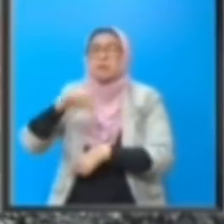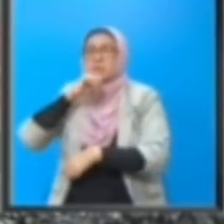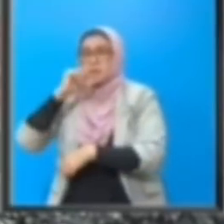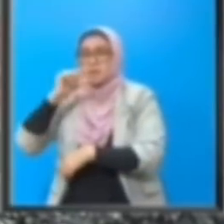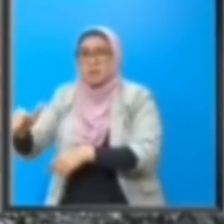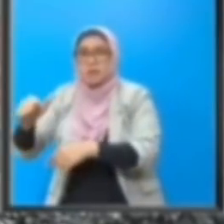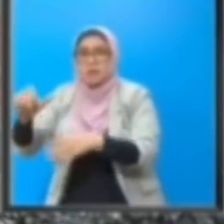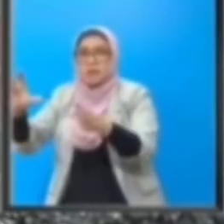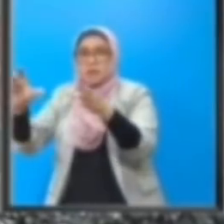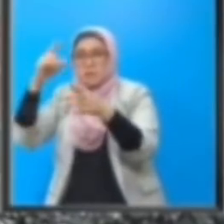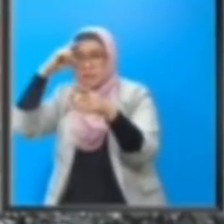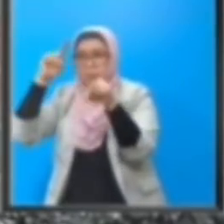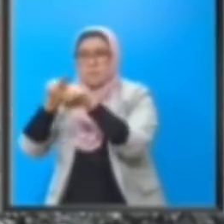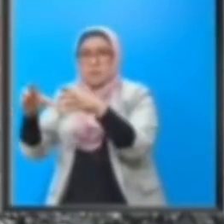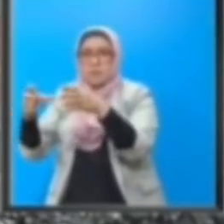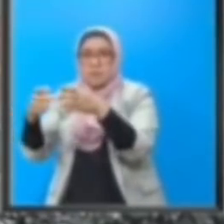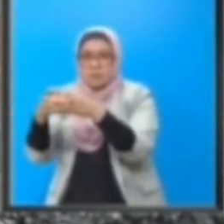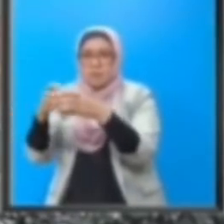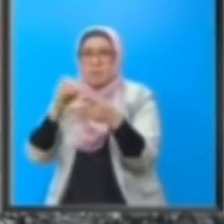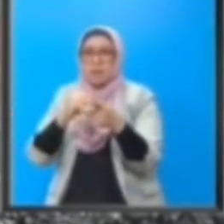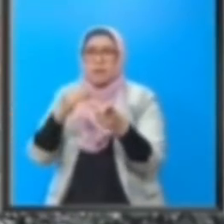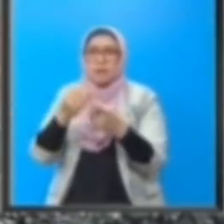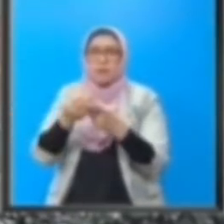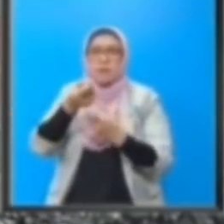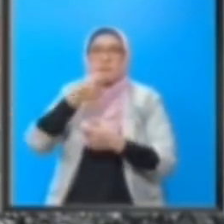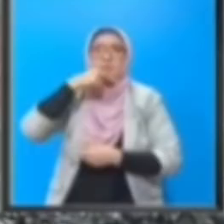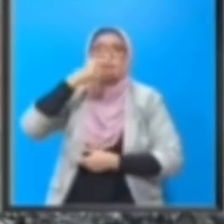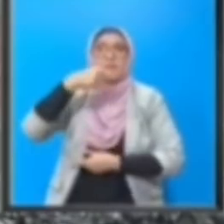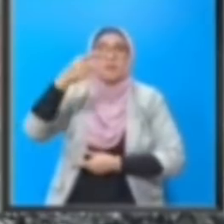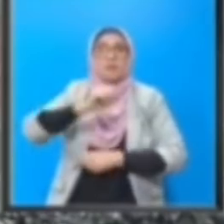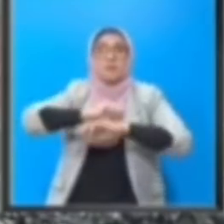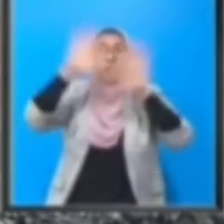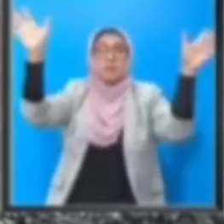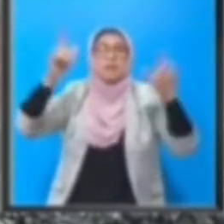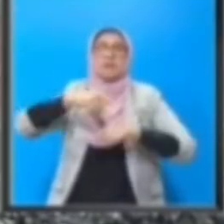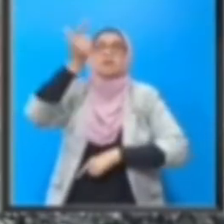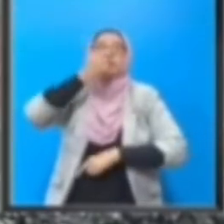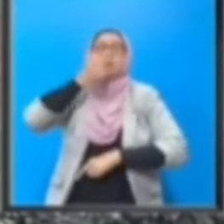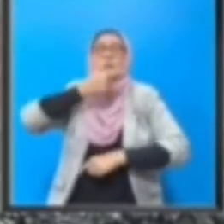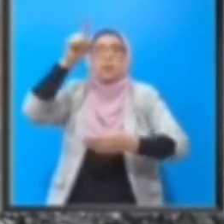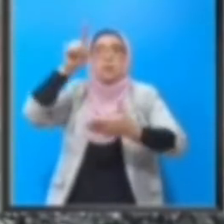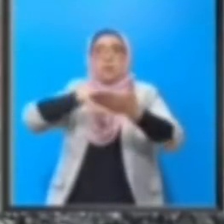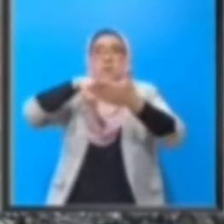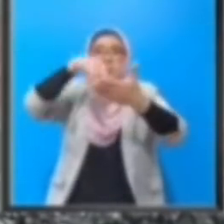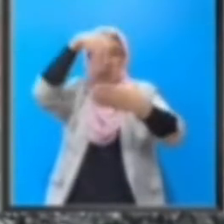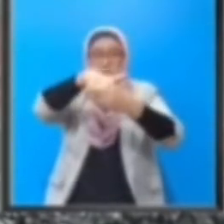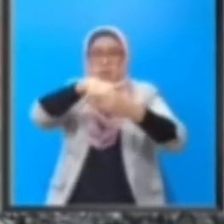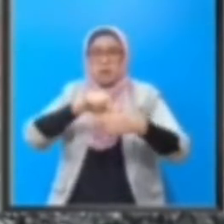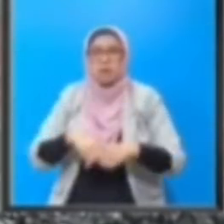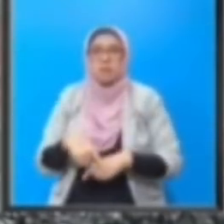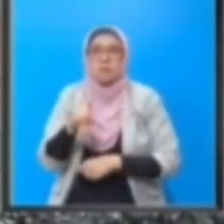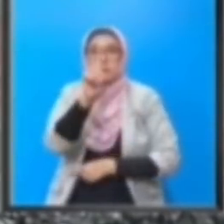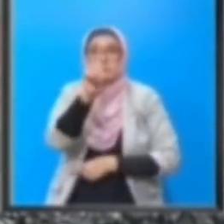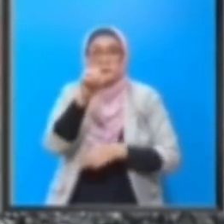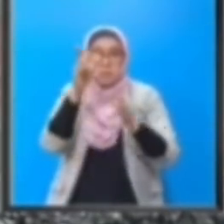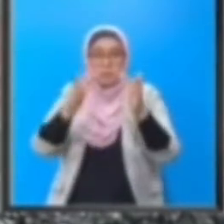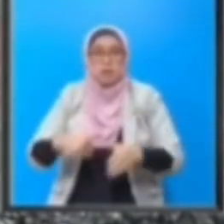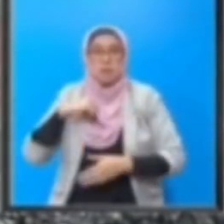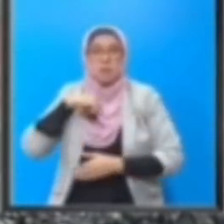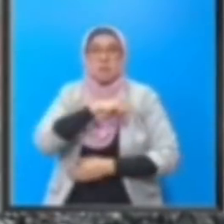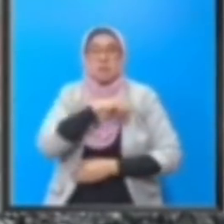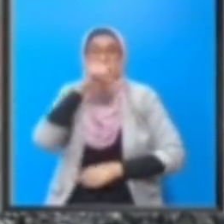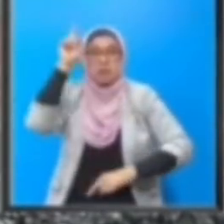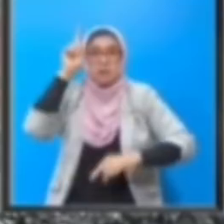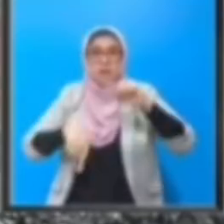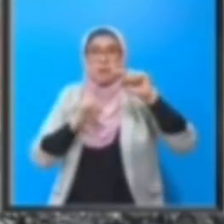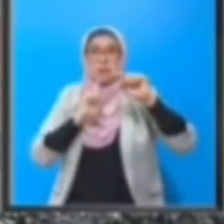dengan menyatakan terang-terang iaitu tidak hendak mengundi. Seseorang ahli tidak boleh memberi